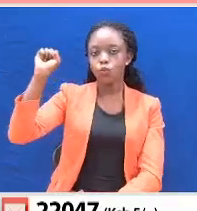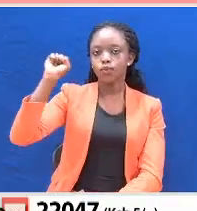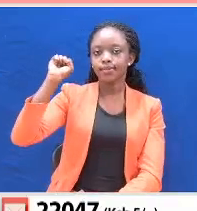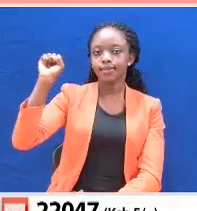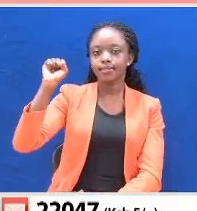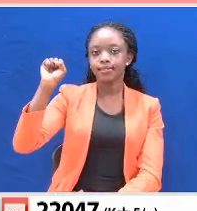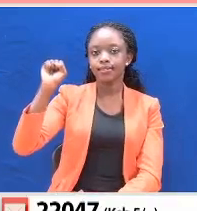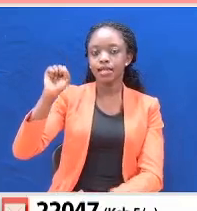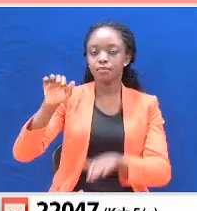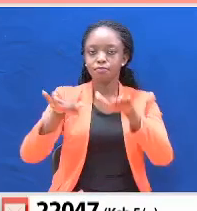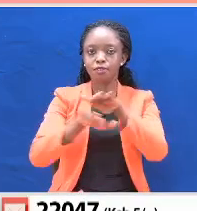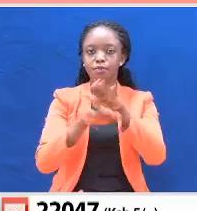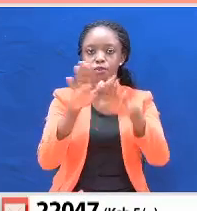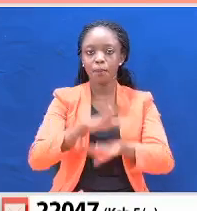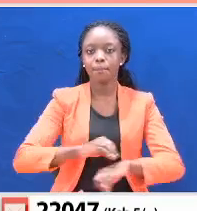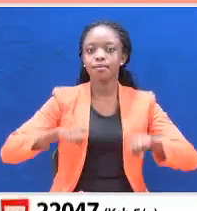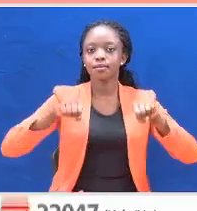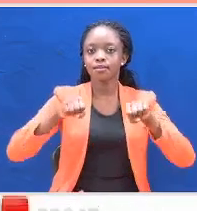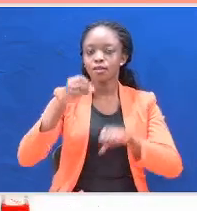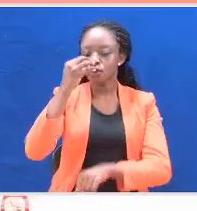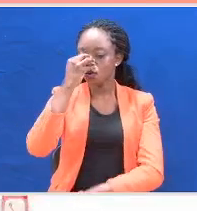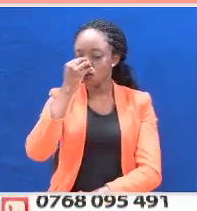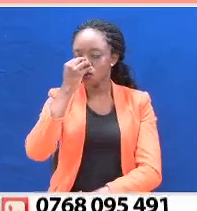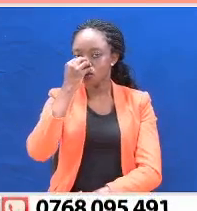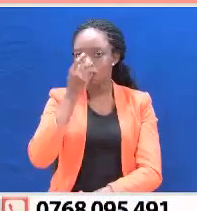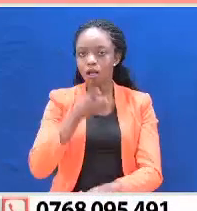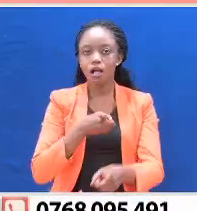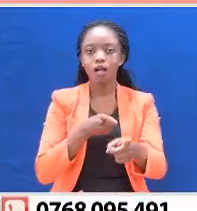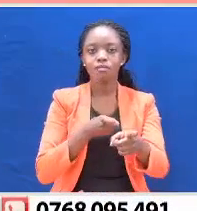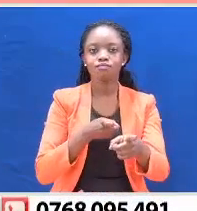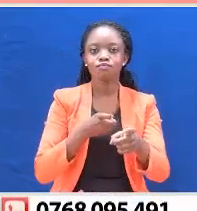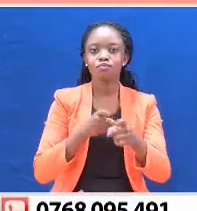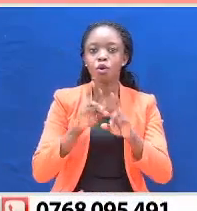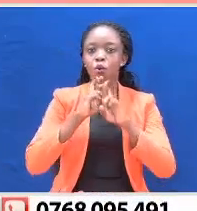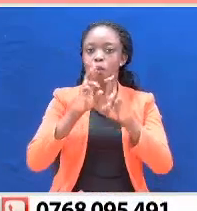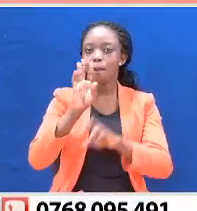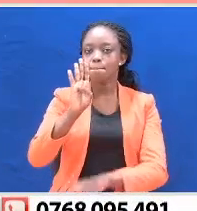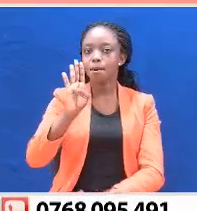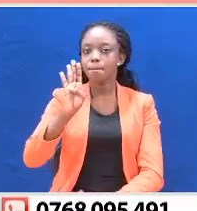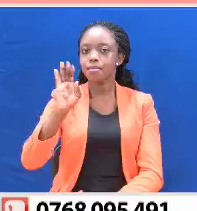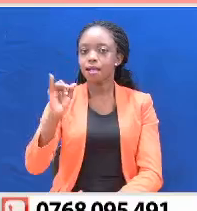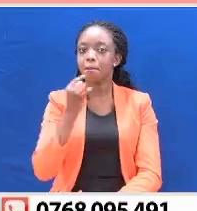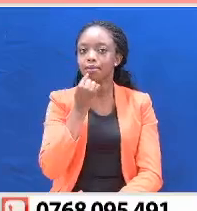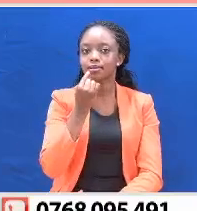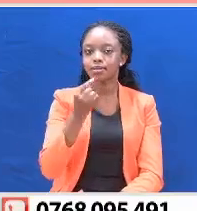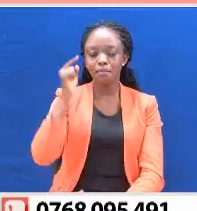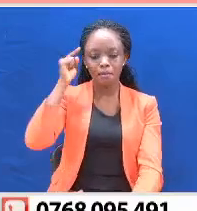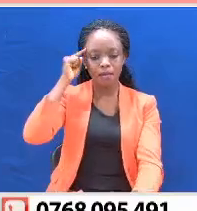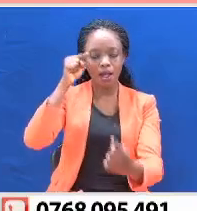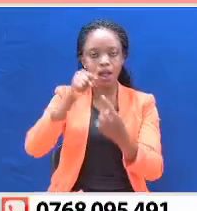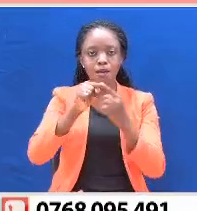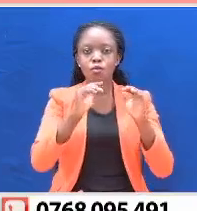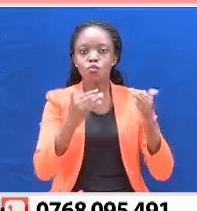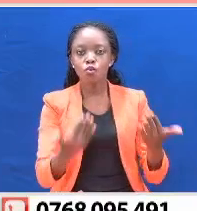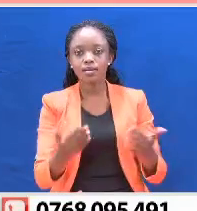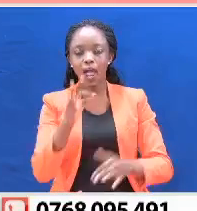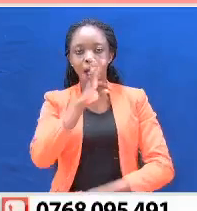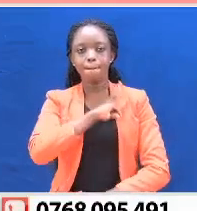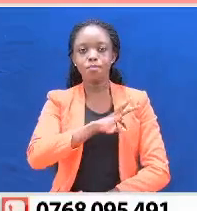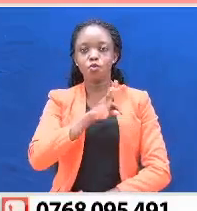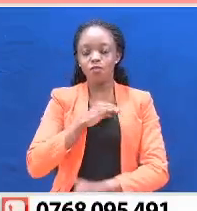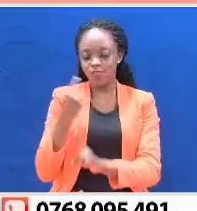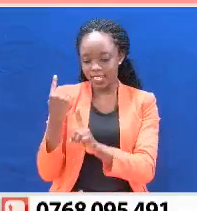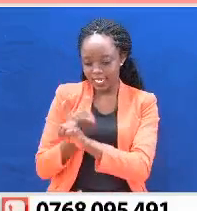Na ni kwamba naibu wa rais William Ruto ameisuta ripoti ya BBI akidai inalenga kunufaisha viongozi